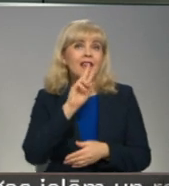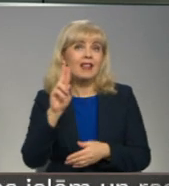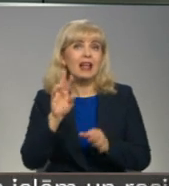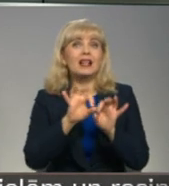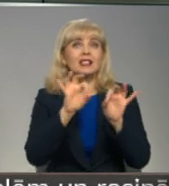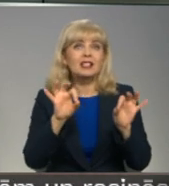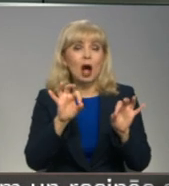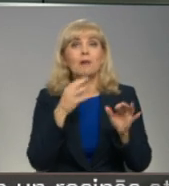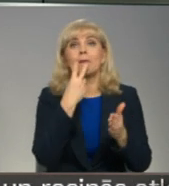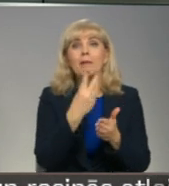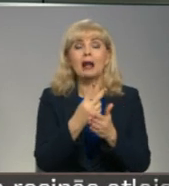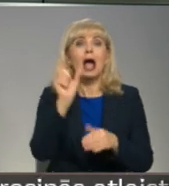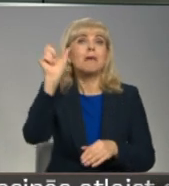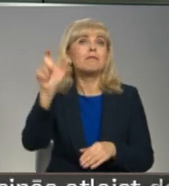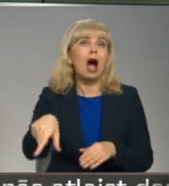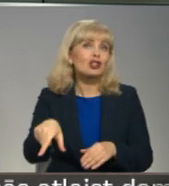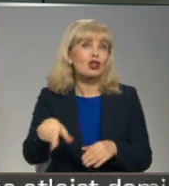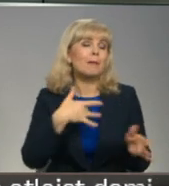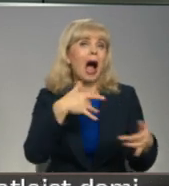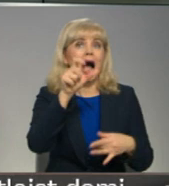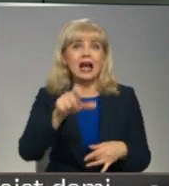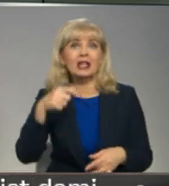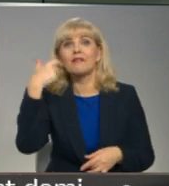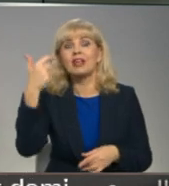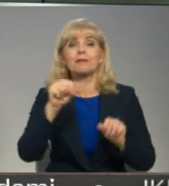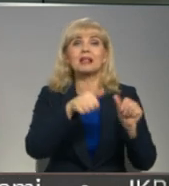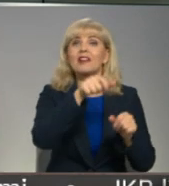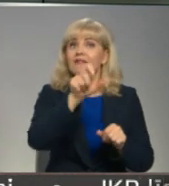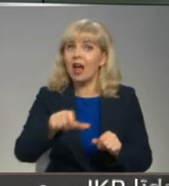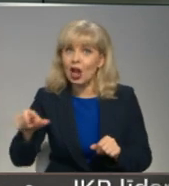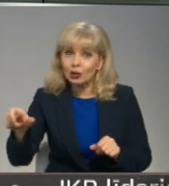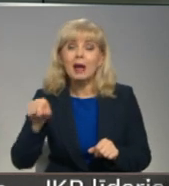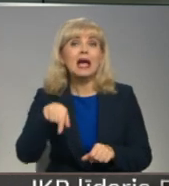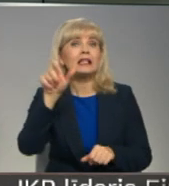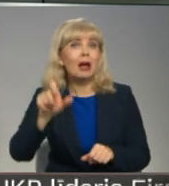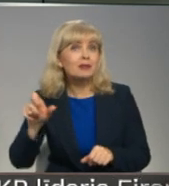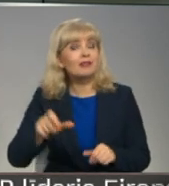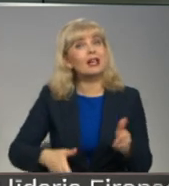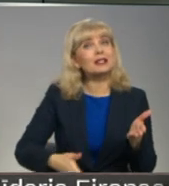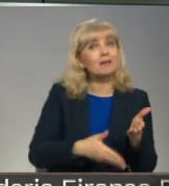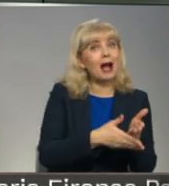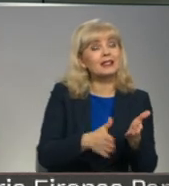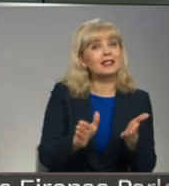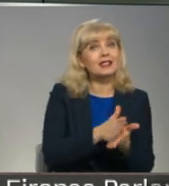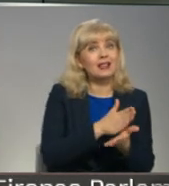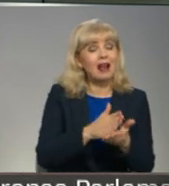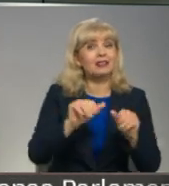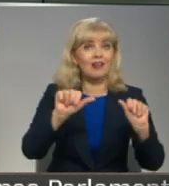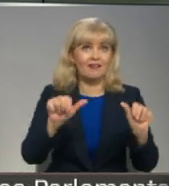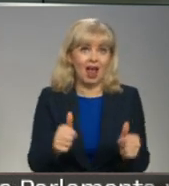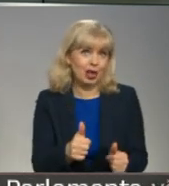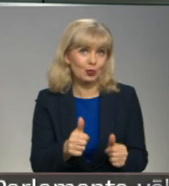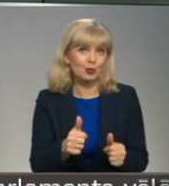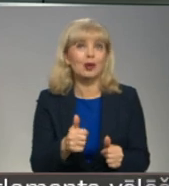pašiem iesaistītajiem aktieriem, filmas veidotājiem un visiem tiem cilvēkiem, kas palīdzēja seriālam tapt. Lūk, ieskats